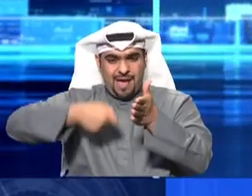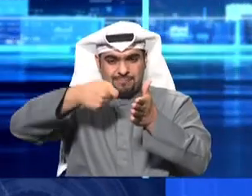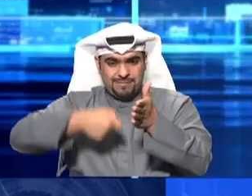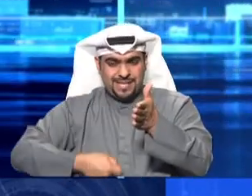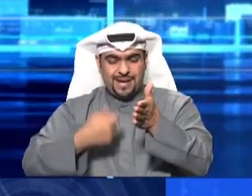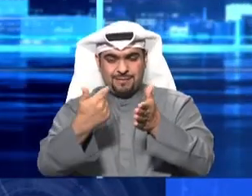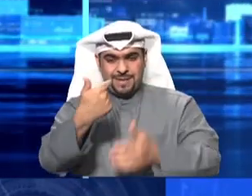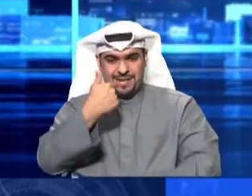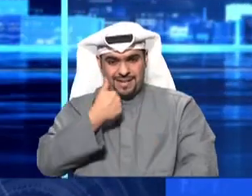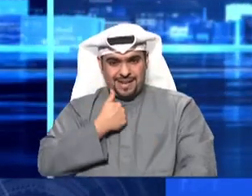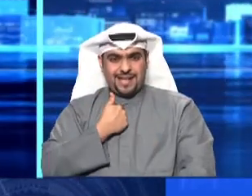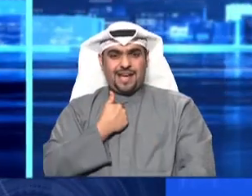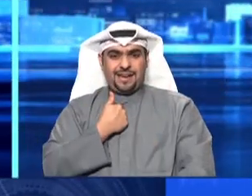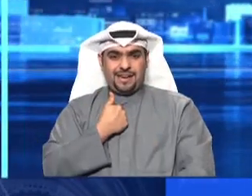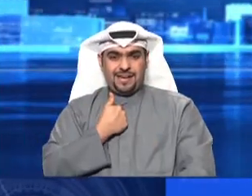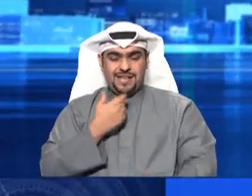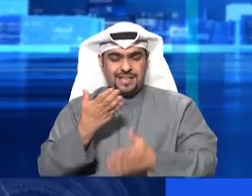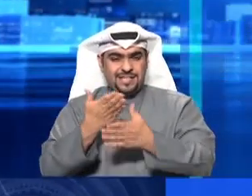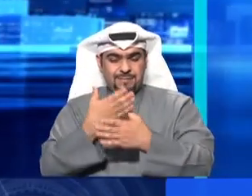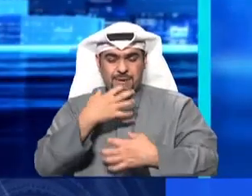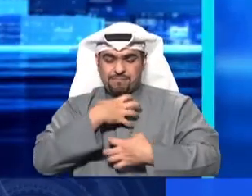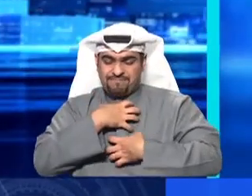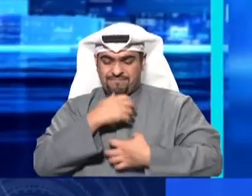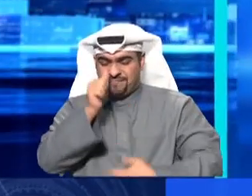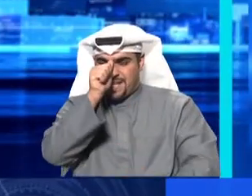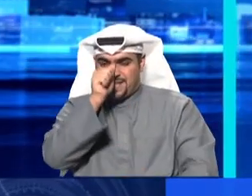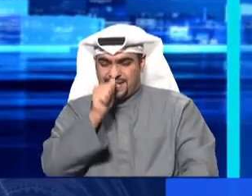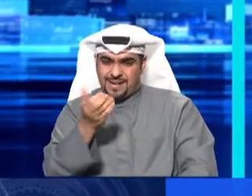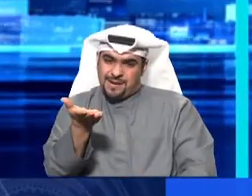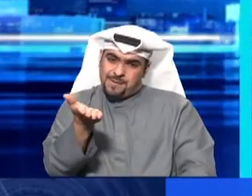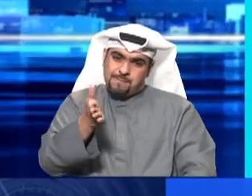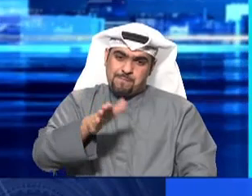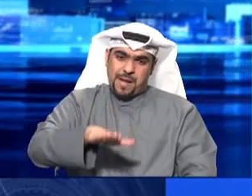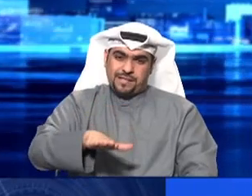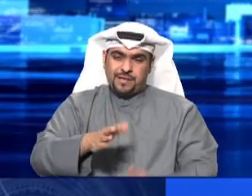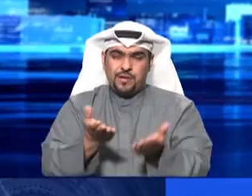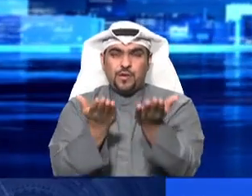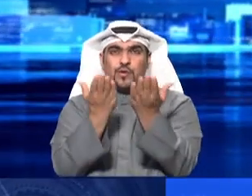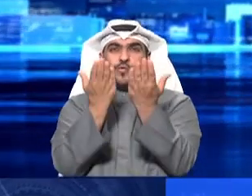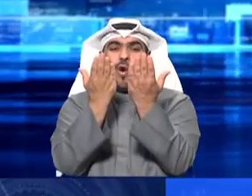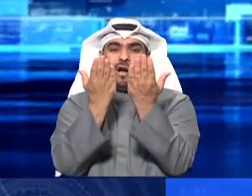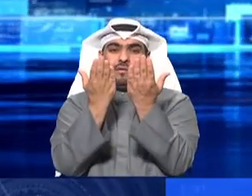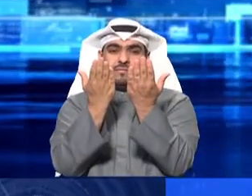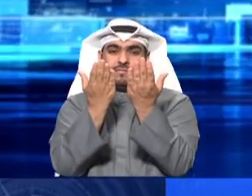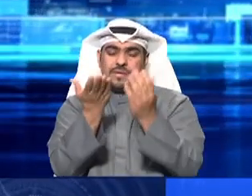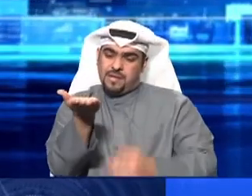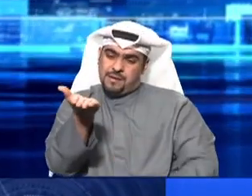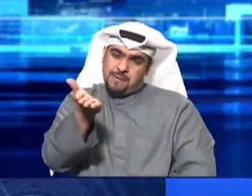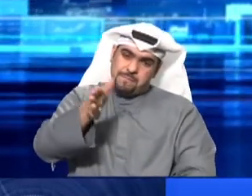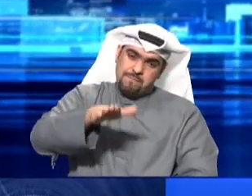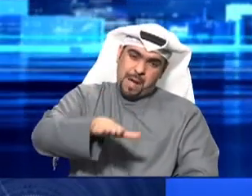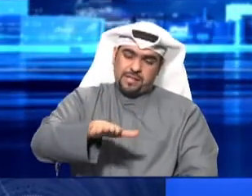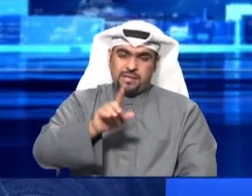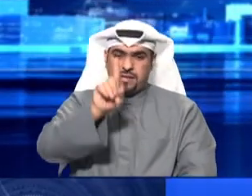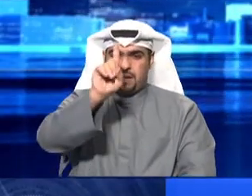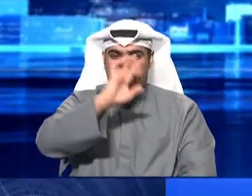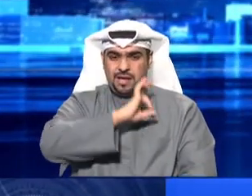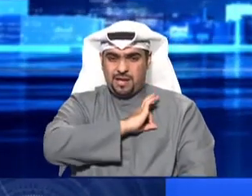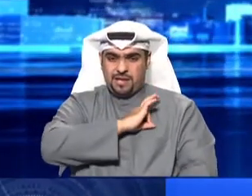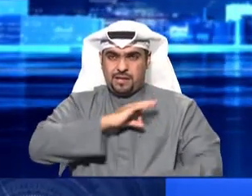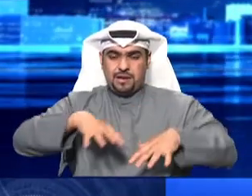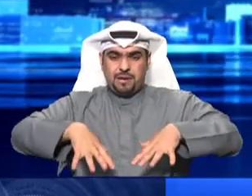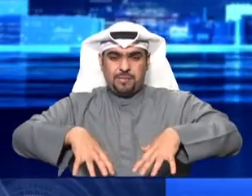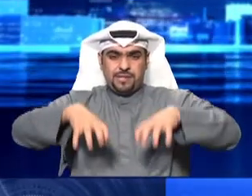المواساة بهذا المصاب الأليم، سائلا سمو رعاه الله المولى تعالى أن يتغمد الفقيد بواسع